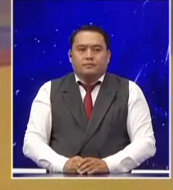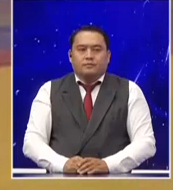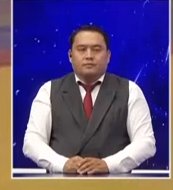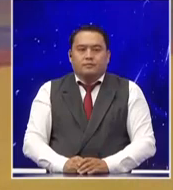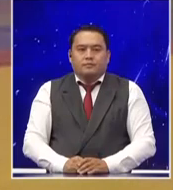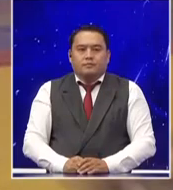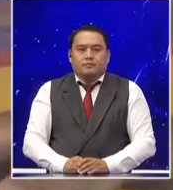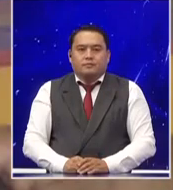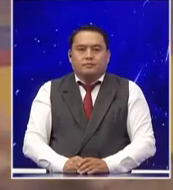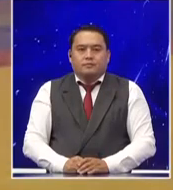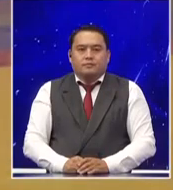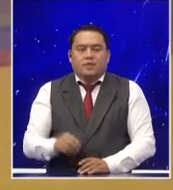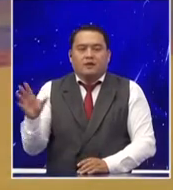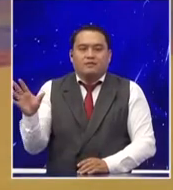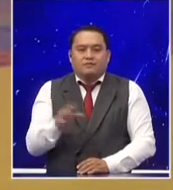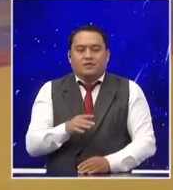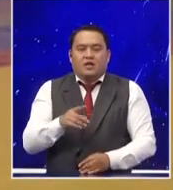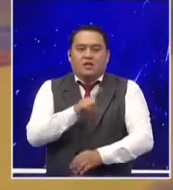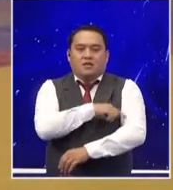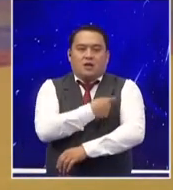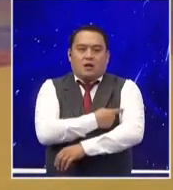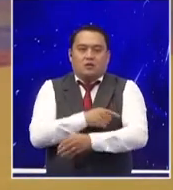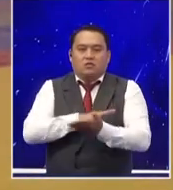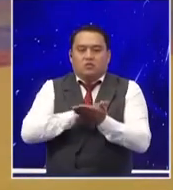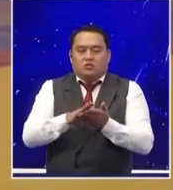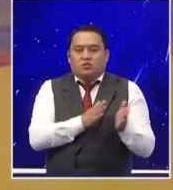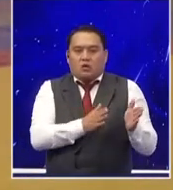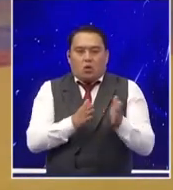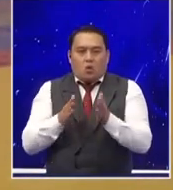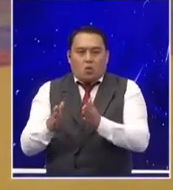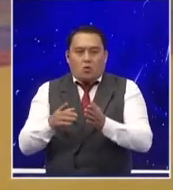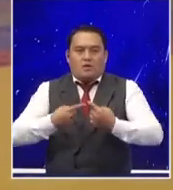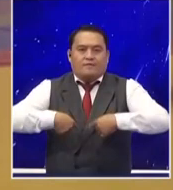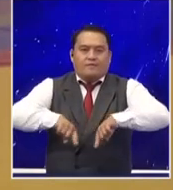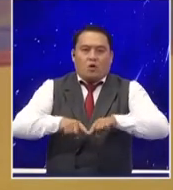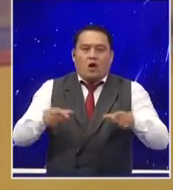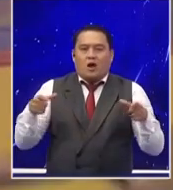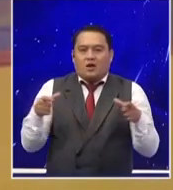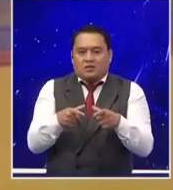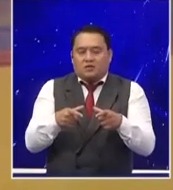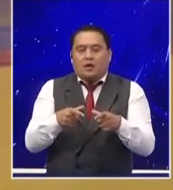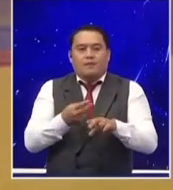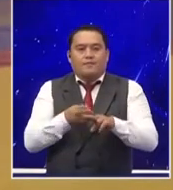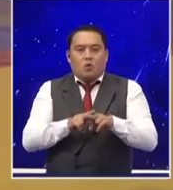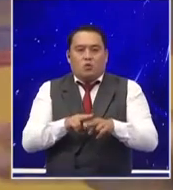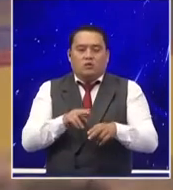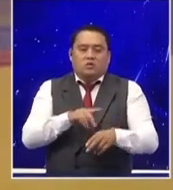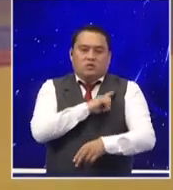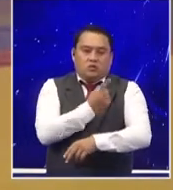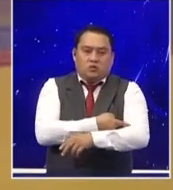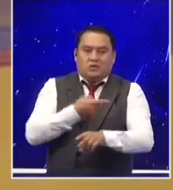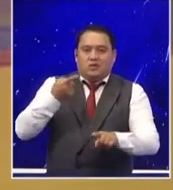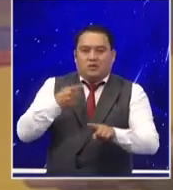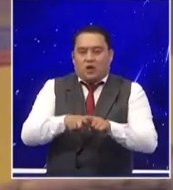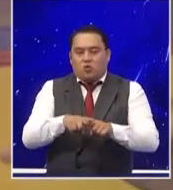ковер war соблюдаем все санитарные нормы на каждом когда тренируются ограниченное количество детей сейчас дают задания на максимальную нагрузку и технику